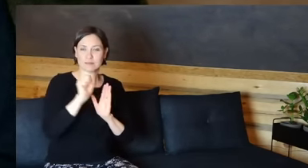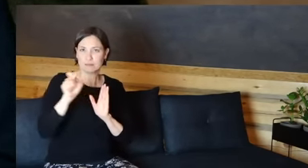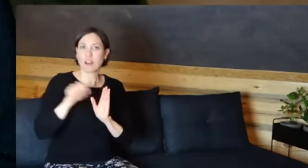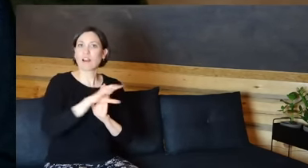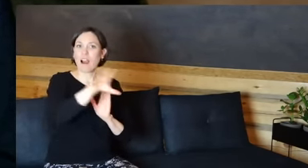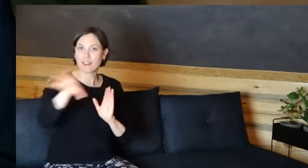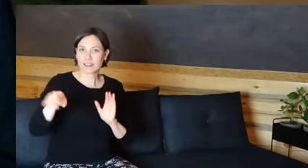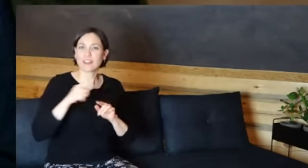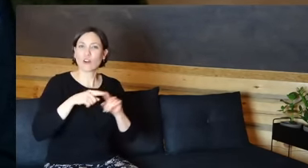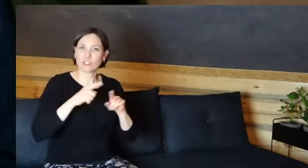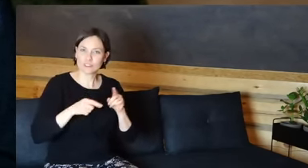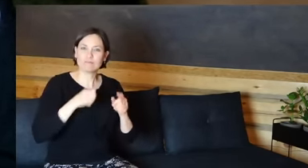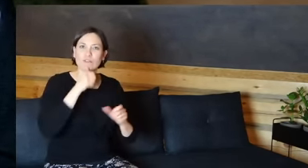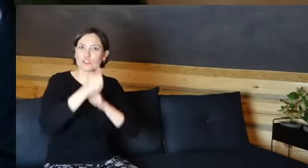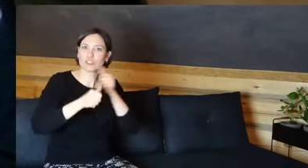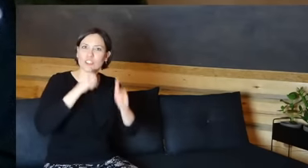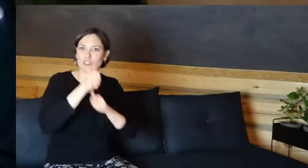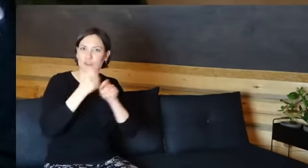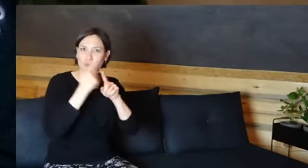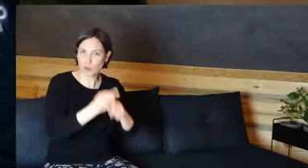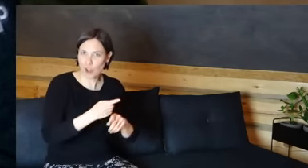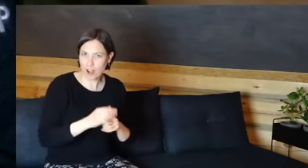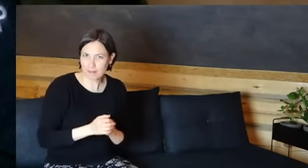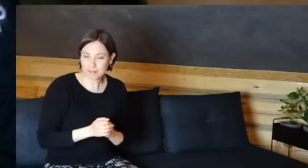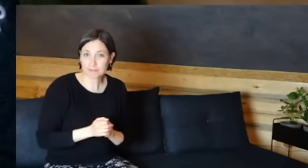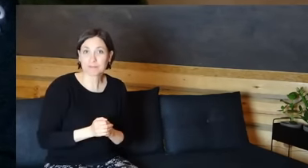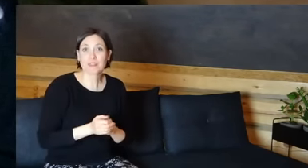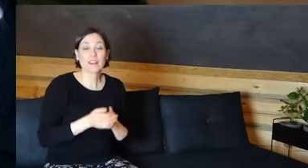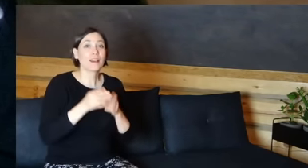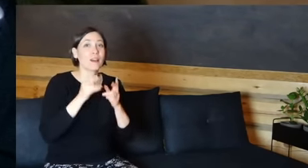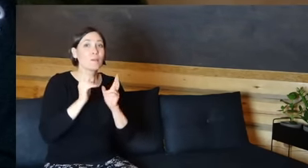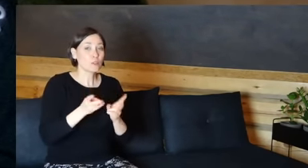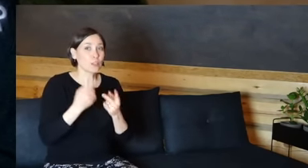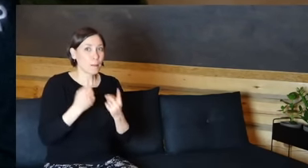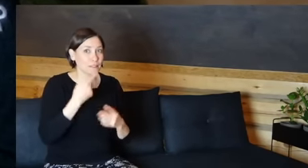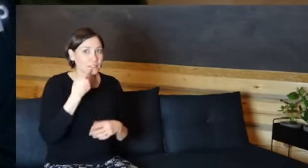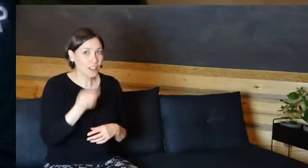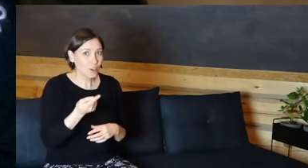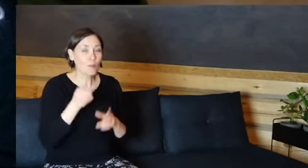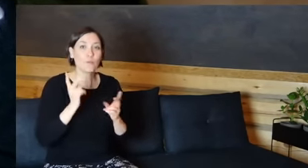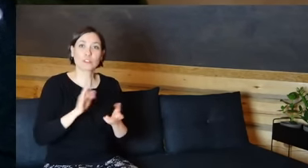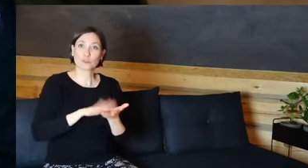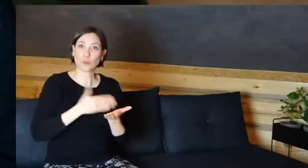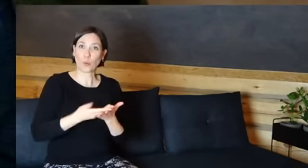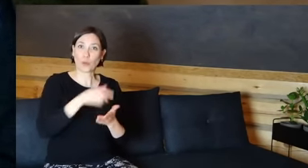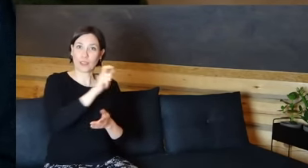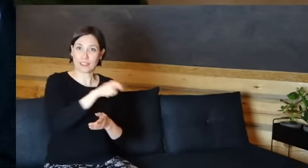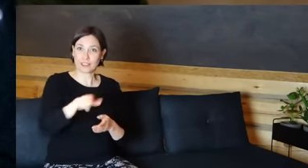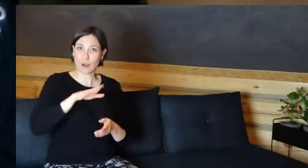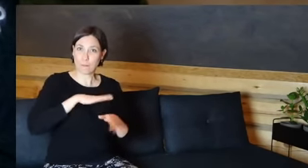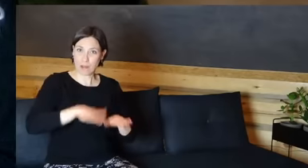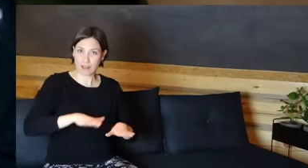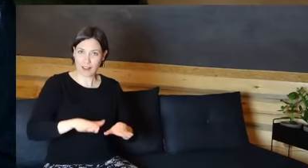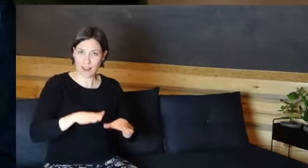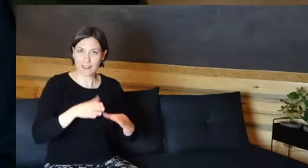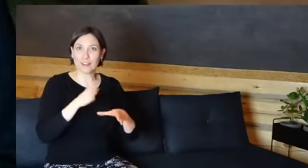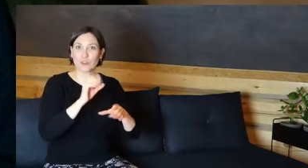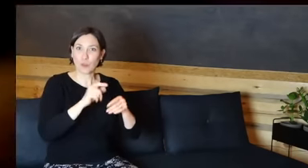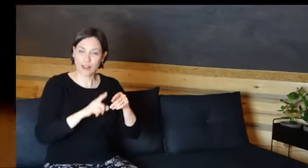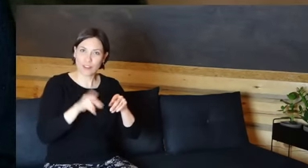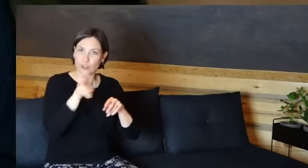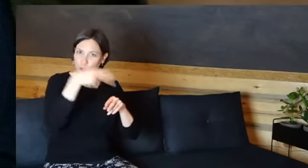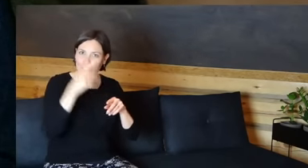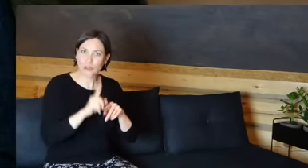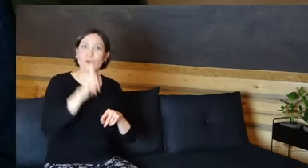mukaan osallistumaan. Sitten vielä erityismainintana, niin meillä on myös tulkit täällä, tuolla piippuhyllyllä